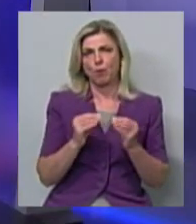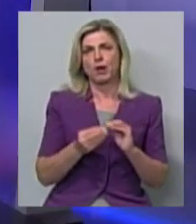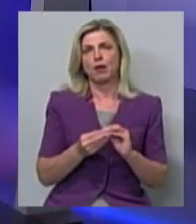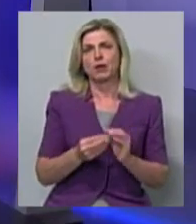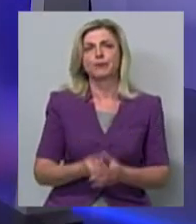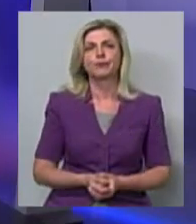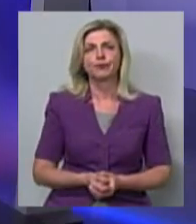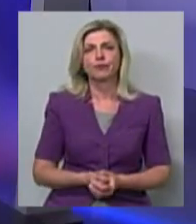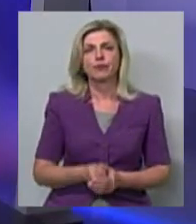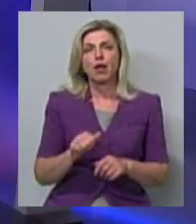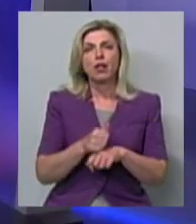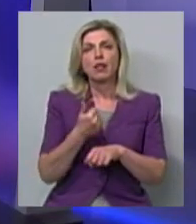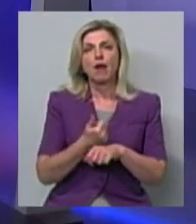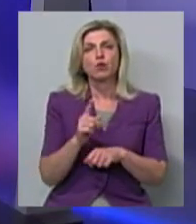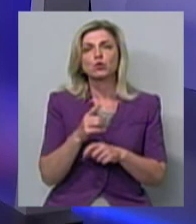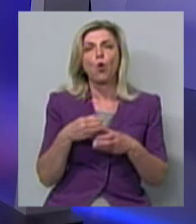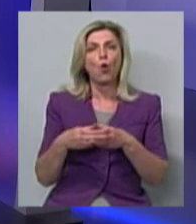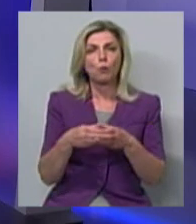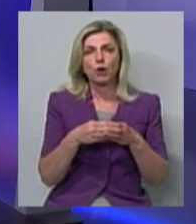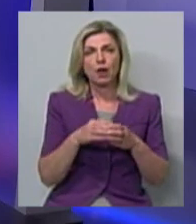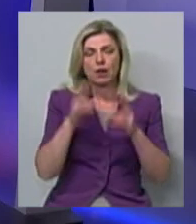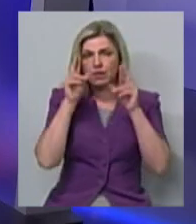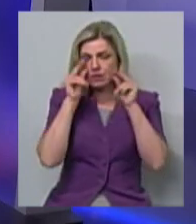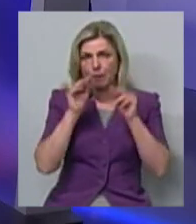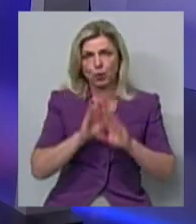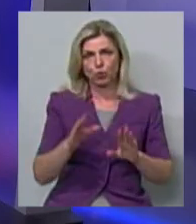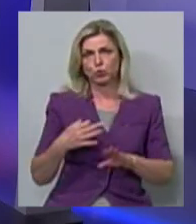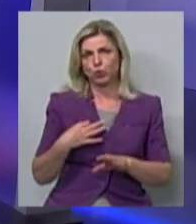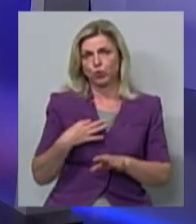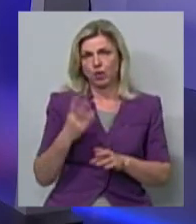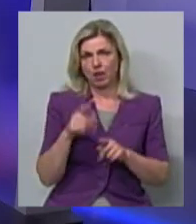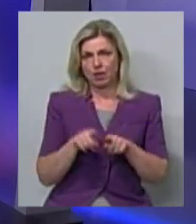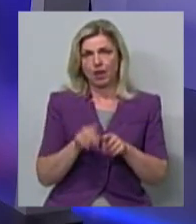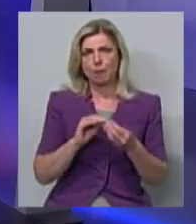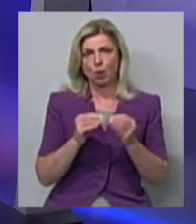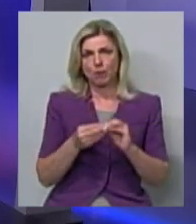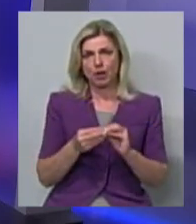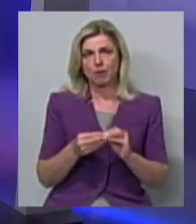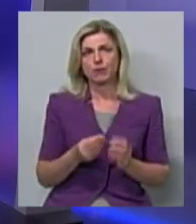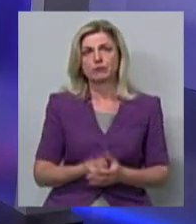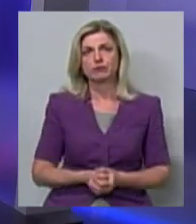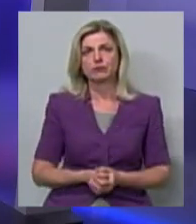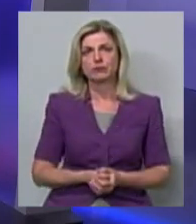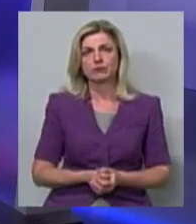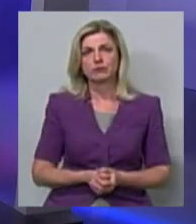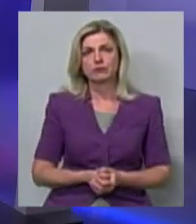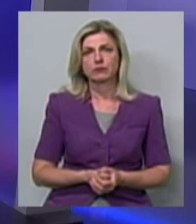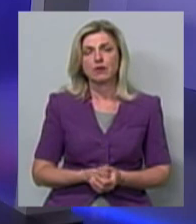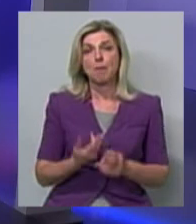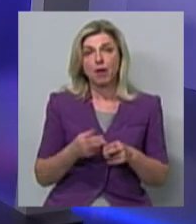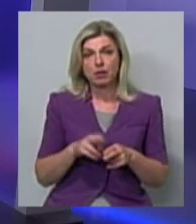А головне, щоб суспільство не заплющувало очі на такі проблеми. Тому сьогодні і саме цьому